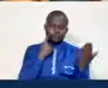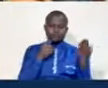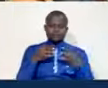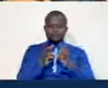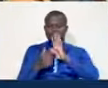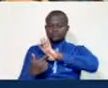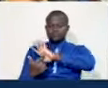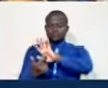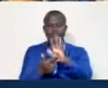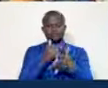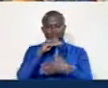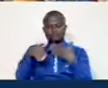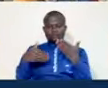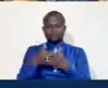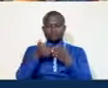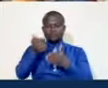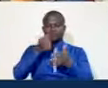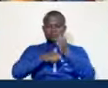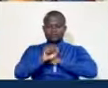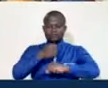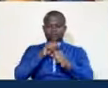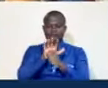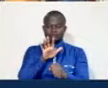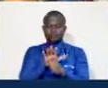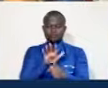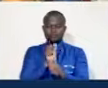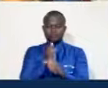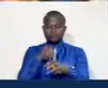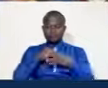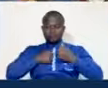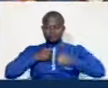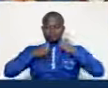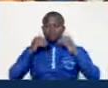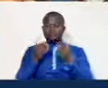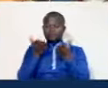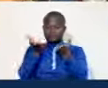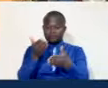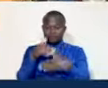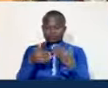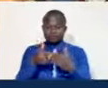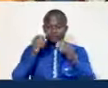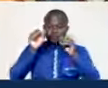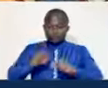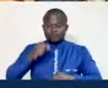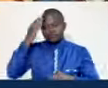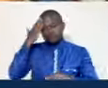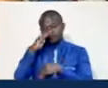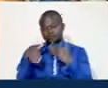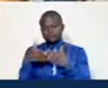kugaragaza ibyo bikorwa cyane cyane bikorerwa mu Rwanda ko bihari, abantu bashoboye kubimenya, bashoboye